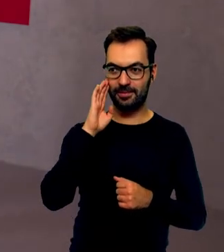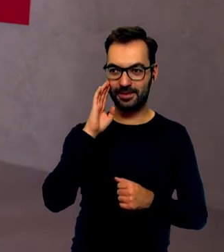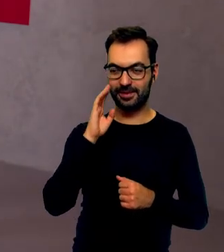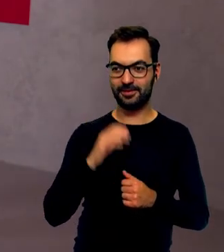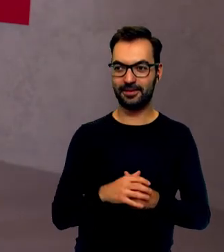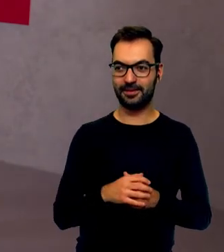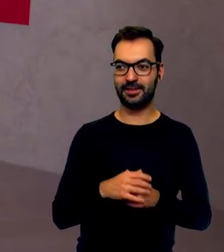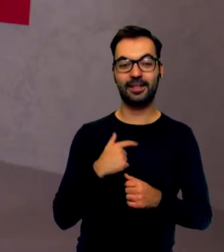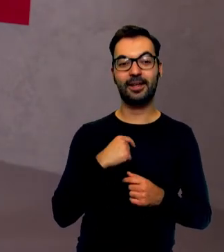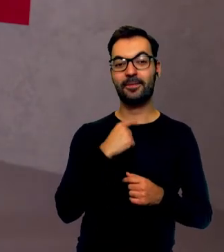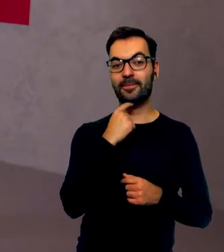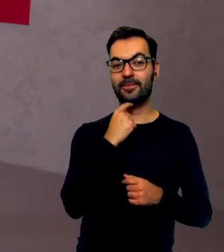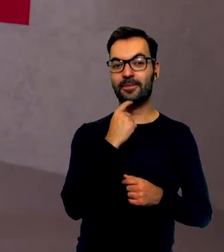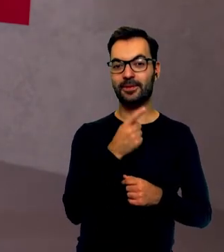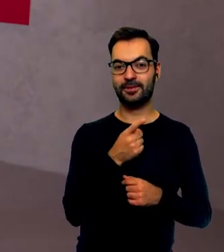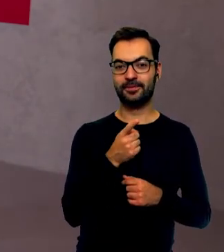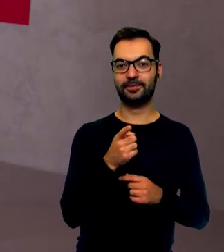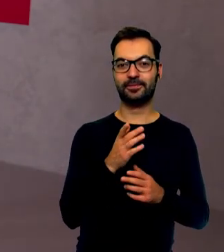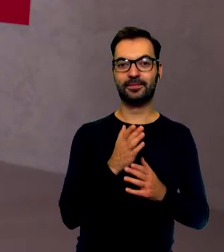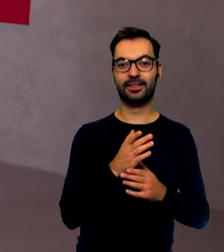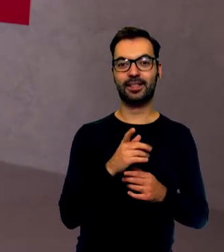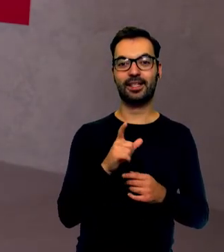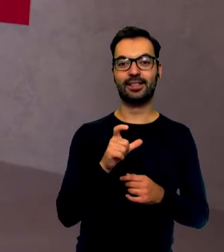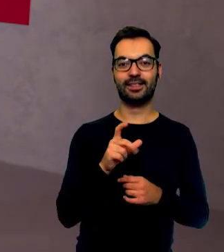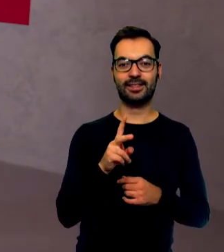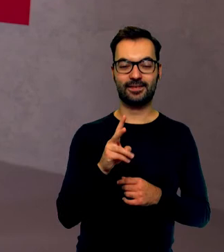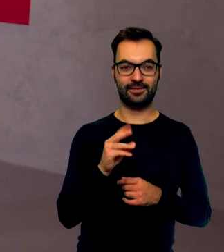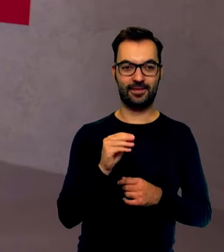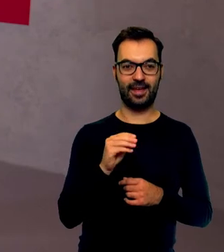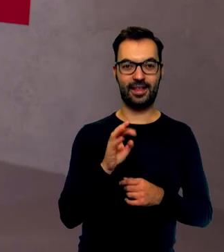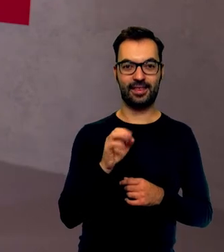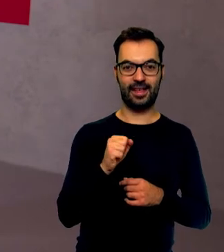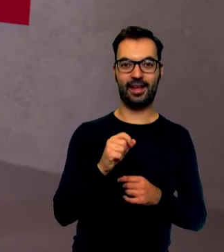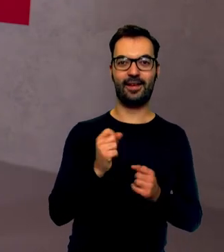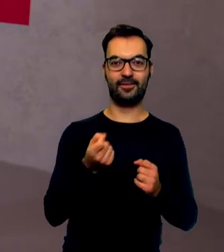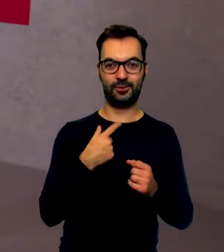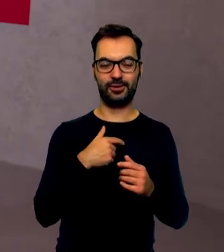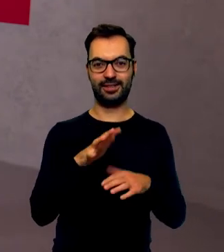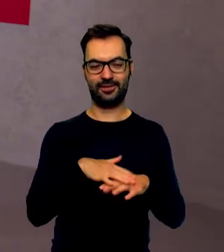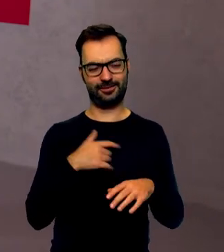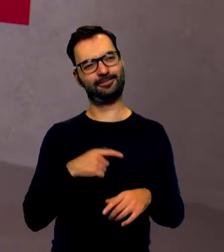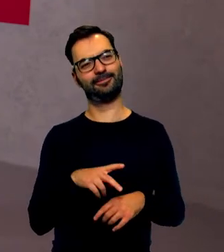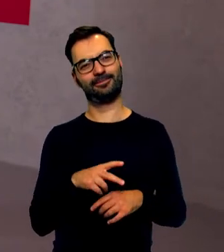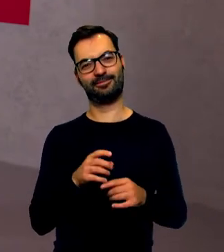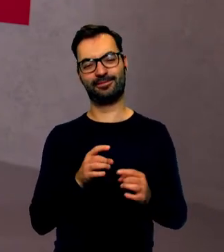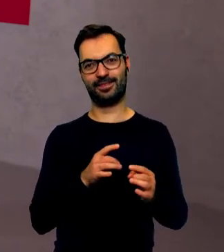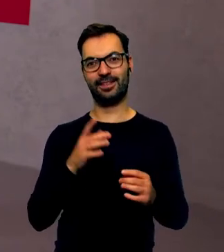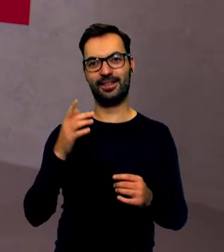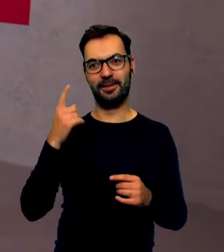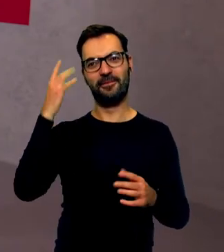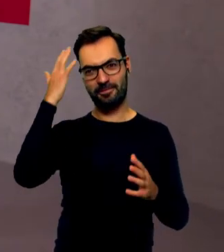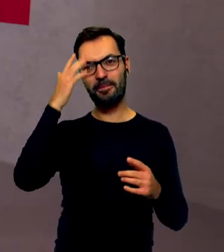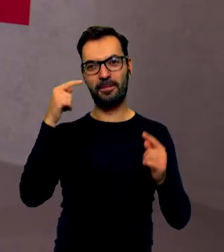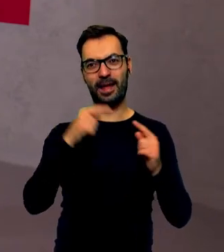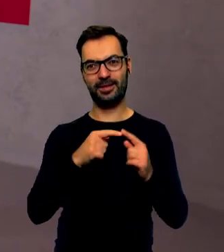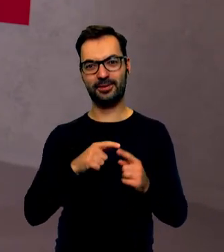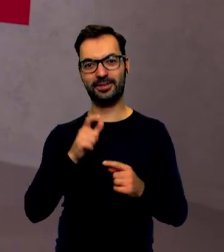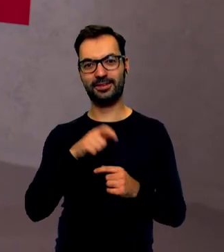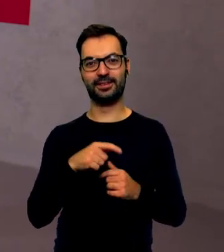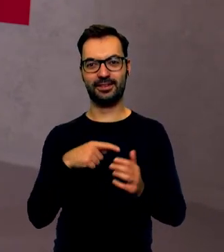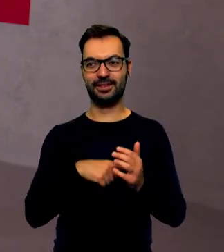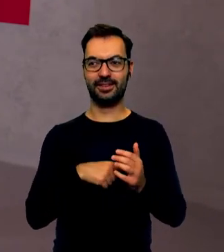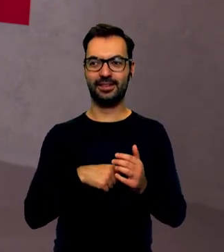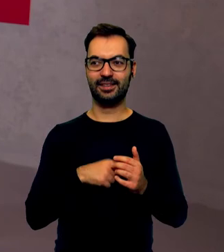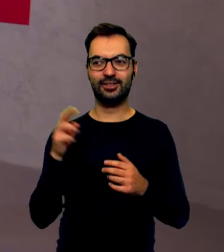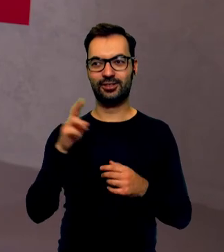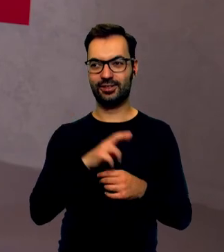tego, wiesz. A ja podpowiem ci, że kiedy Cweta mi rzuciła tę profesję, to powiedziałam, że od razu sobie ciebie wyobrażam z